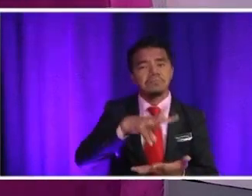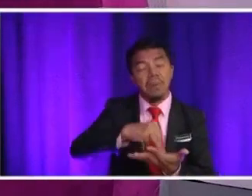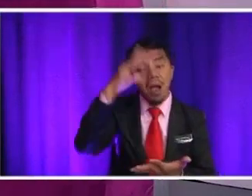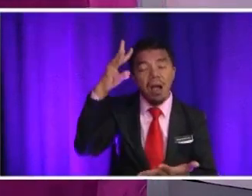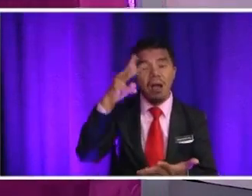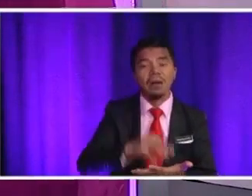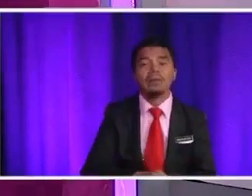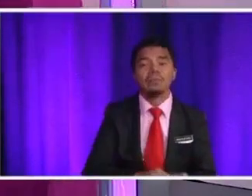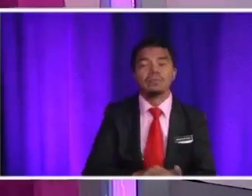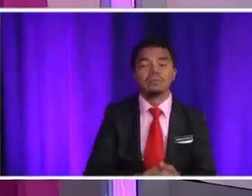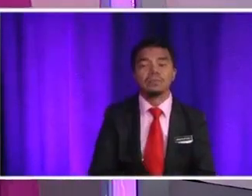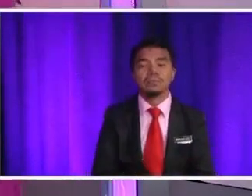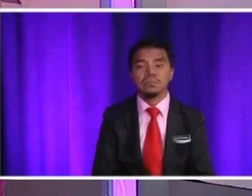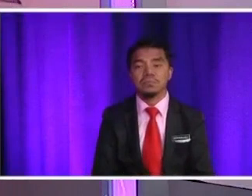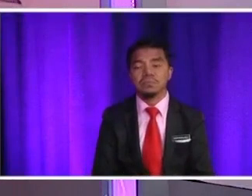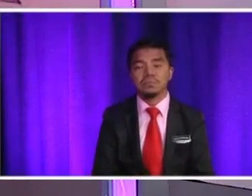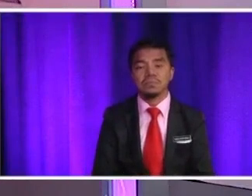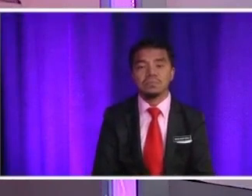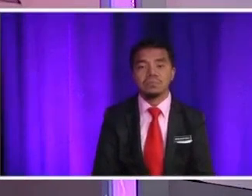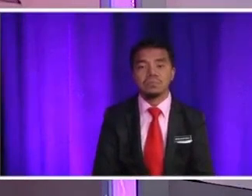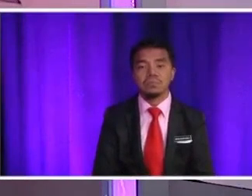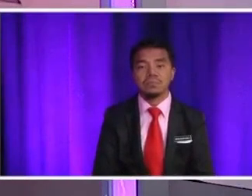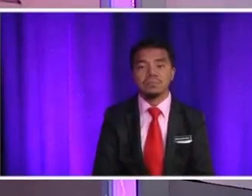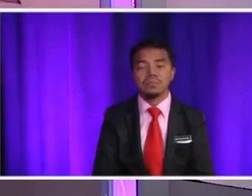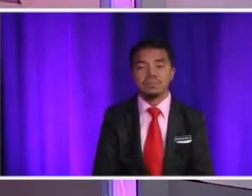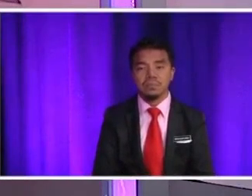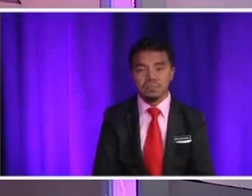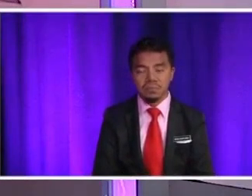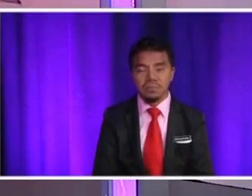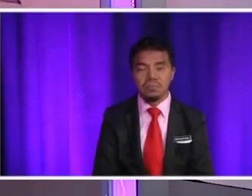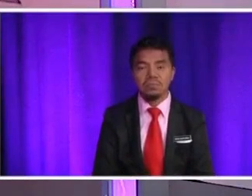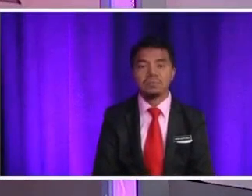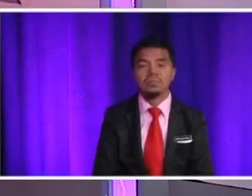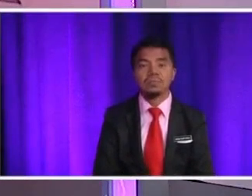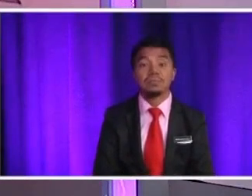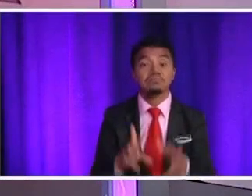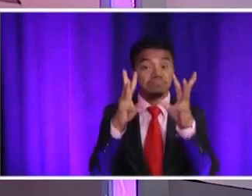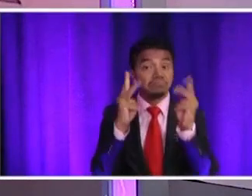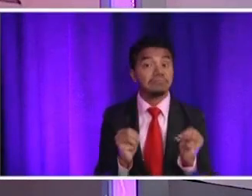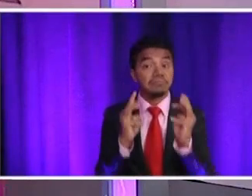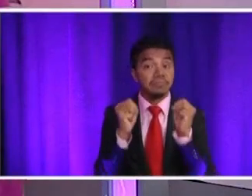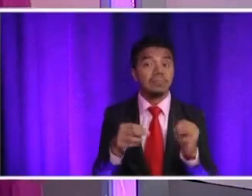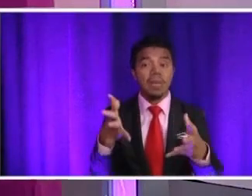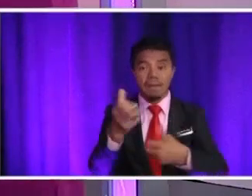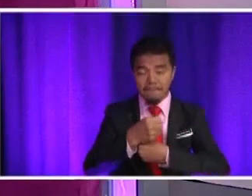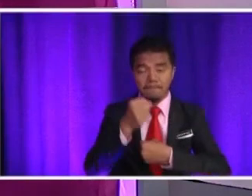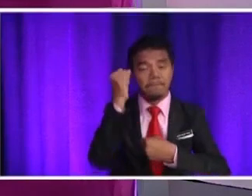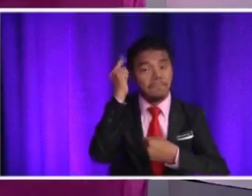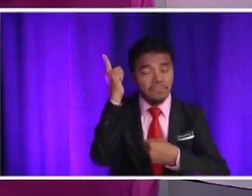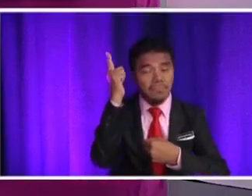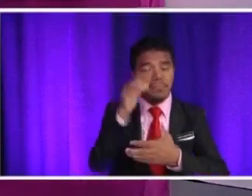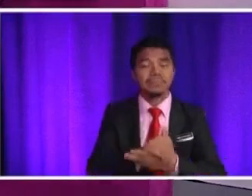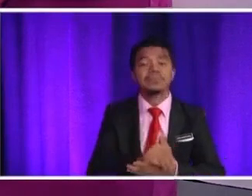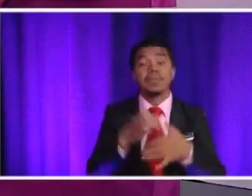murid saya dah faham. Mereka boleh kaitkan empat elemen tadilah. Dan yang ada hanya tiga saja dalam maklumat